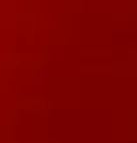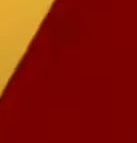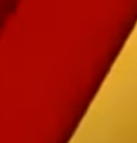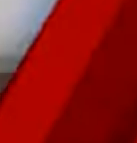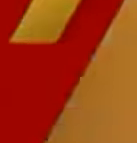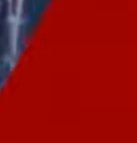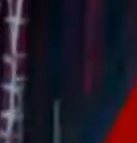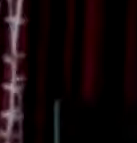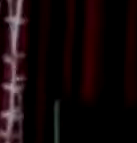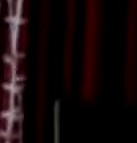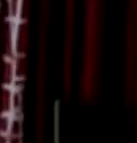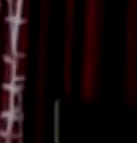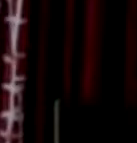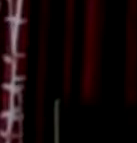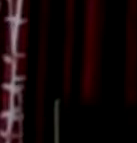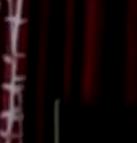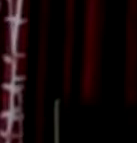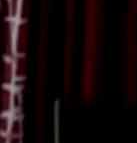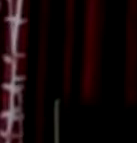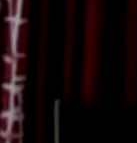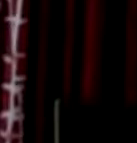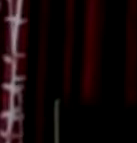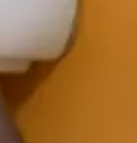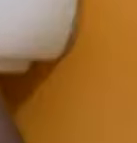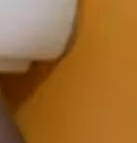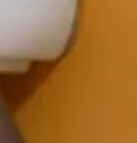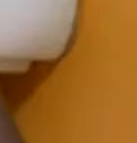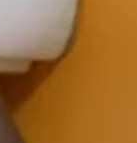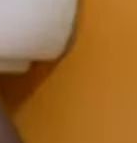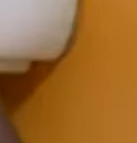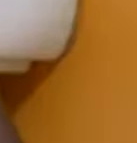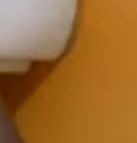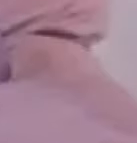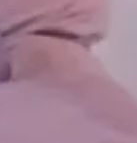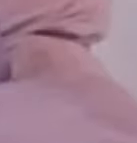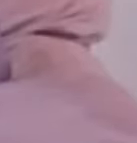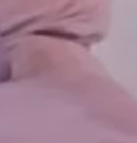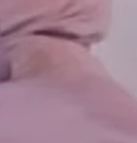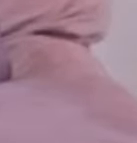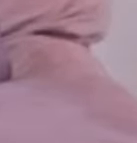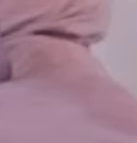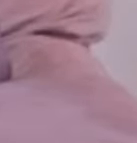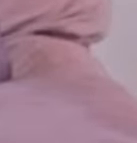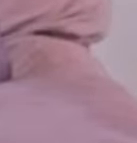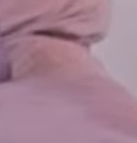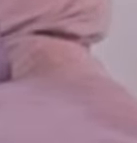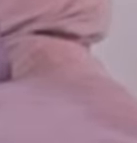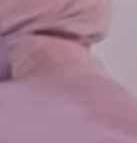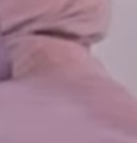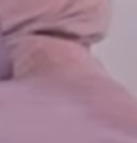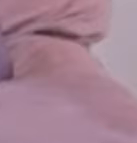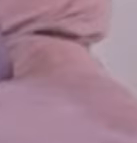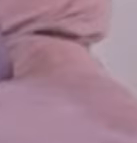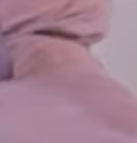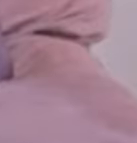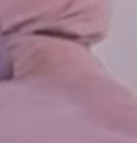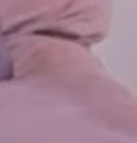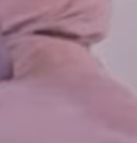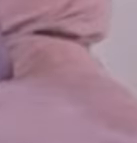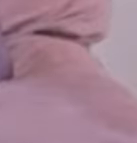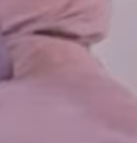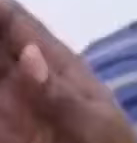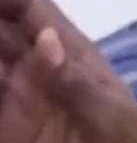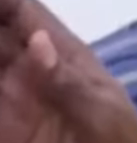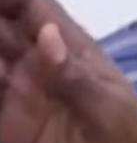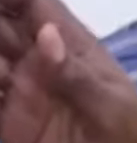Ebu niambie pesa ultima na nini? Nimetumia kununua shopping ndio hii. Daru sirifanya wazima. Mama yake ni kama vile unavyomjua, kila siku anatafuta mtu